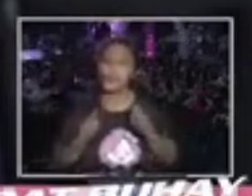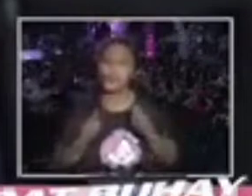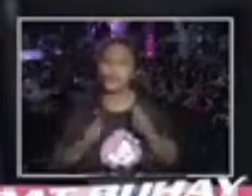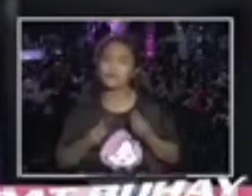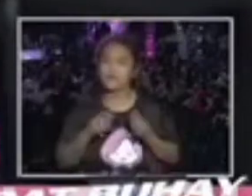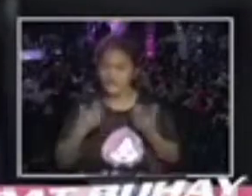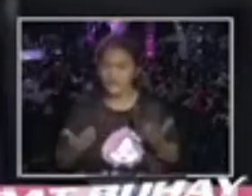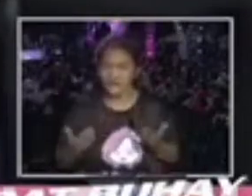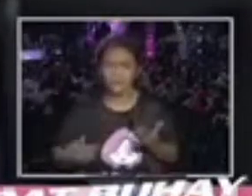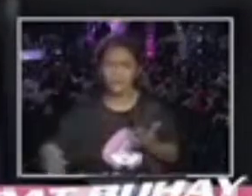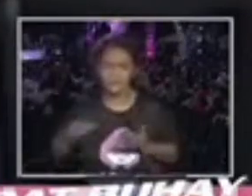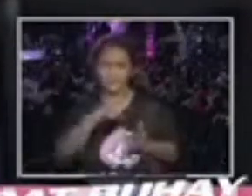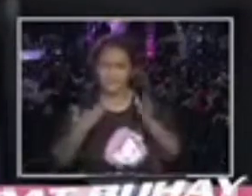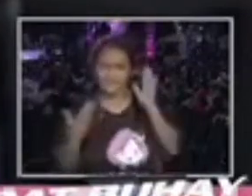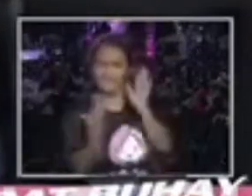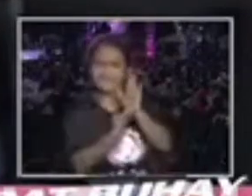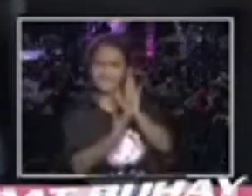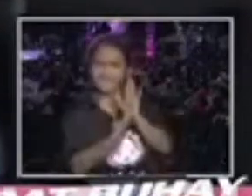Pinatunayan nyo ngayon,